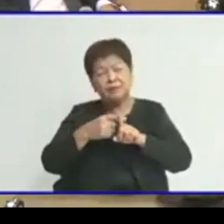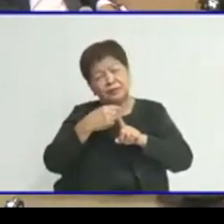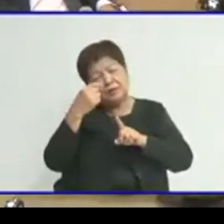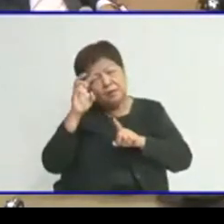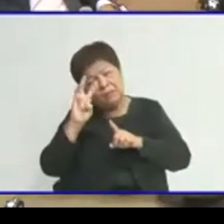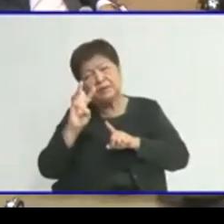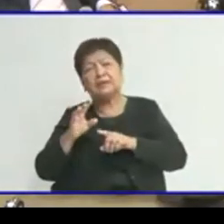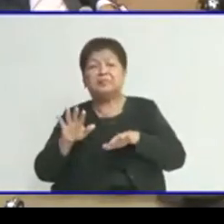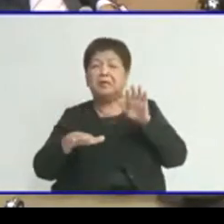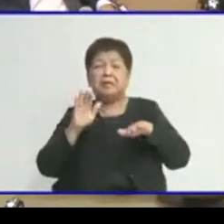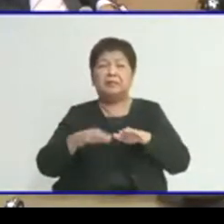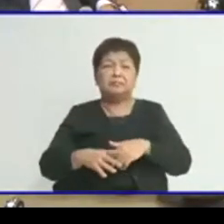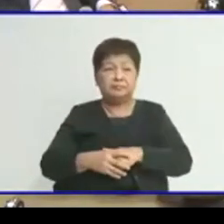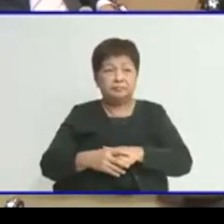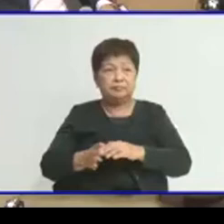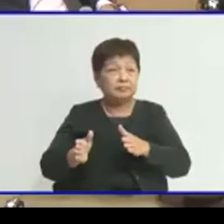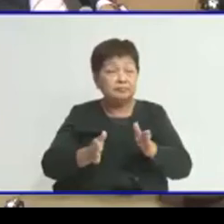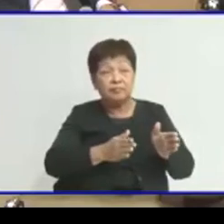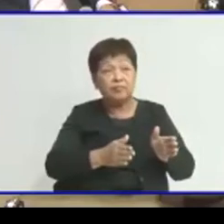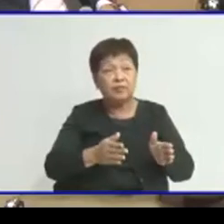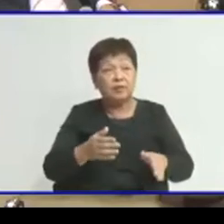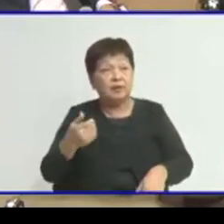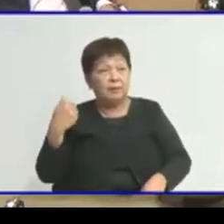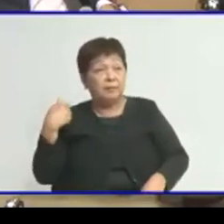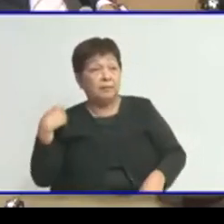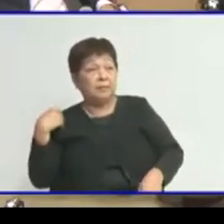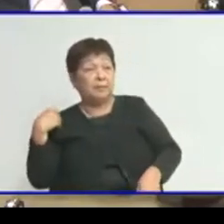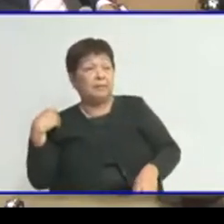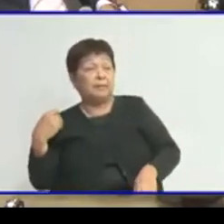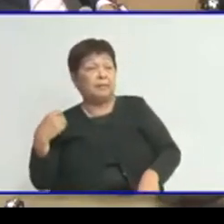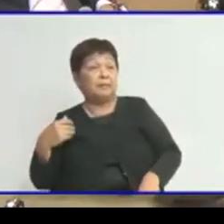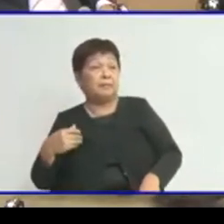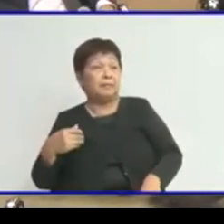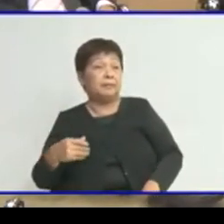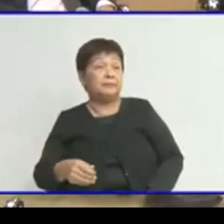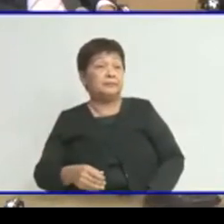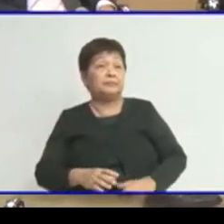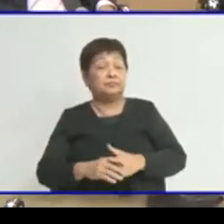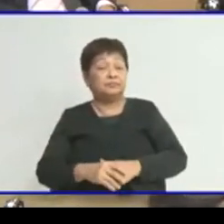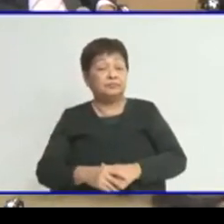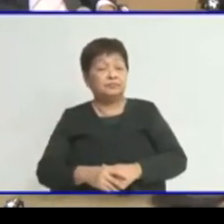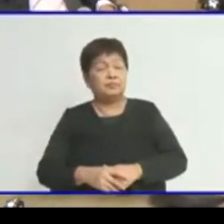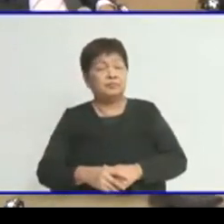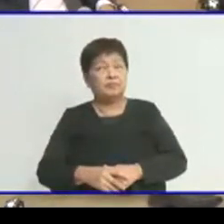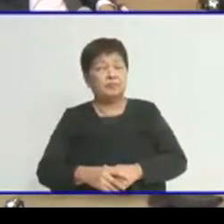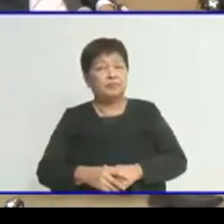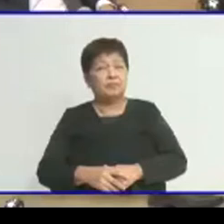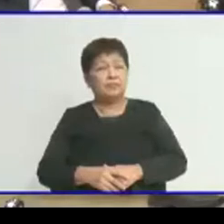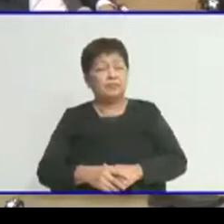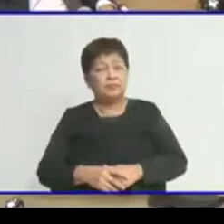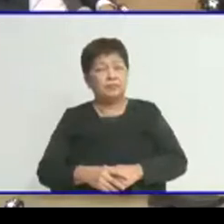ที่อยู่ระหว่างการขอสถานะผู้ลี้ภัยหรือไม่ In cash assistance สำหรับตัว UNHCR เอง